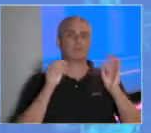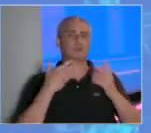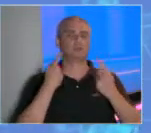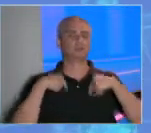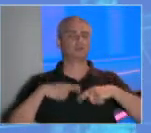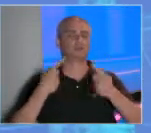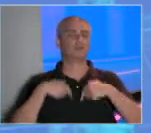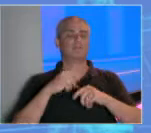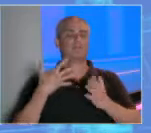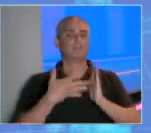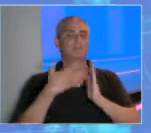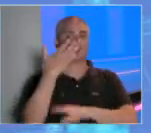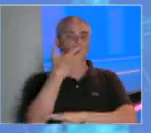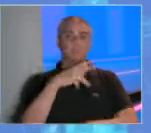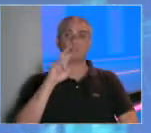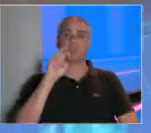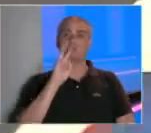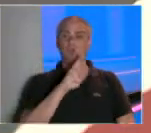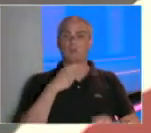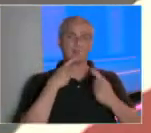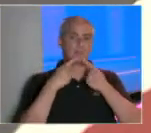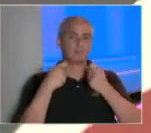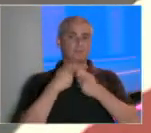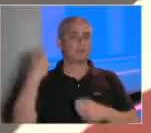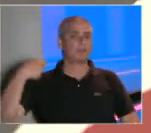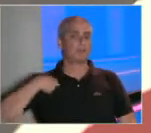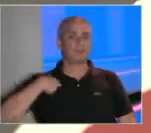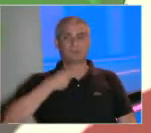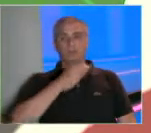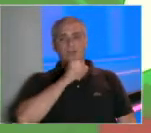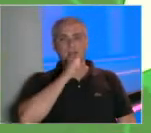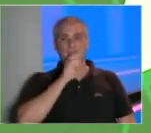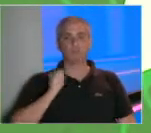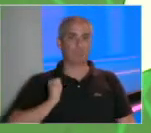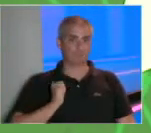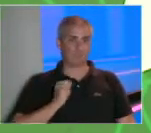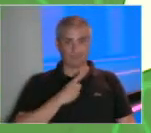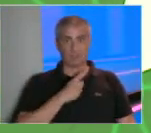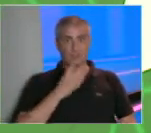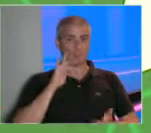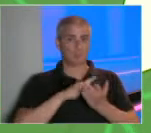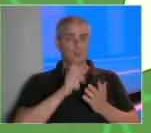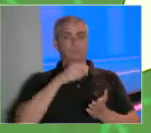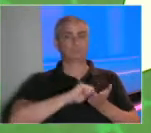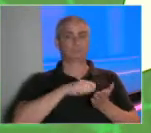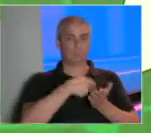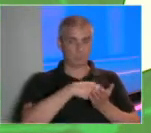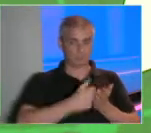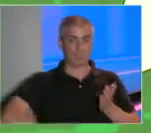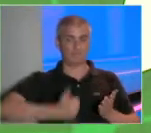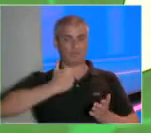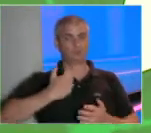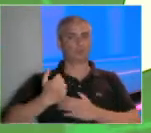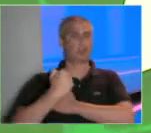ראש הוועדה לביקורת המדינה, אופר שלח, את הדיון בנוגע לפנסיות המשולמות לגמלאי צה"ל. בדיון נכחו אנשי האוצר וגם ראש אכ"א